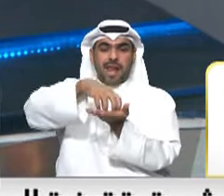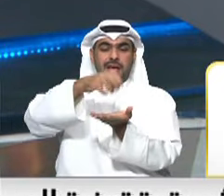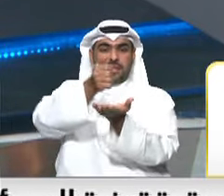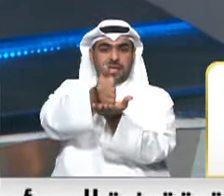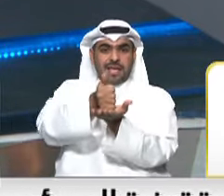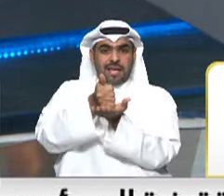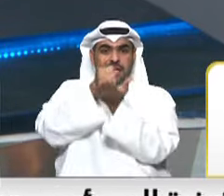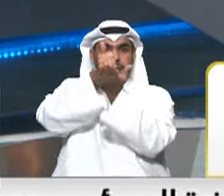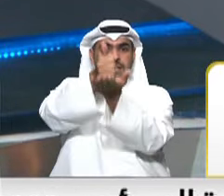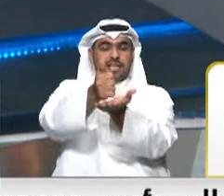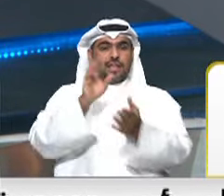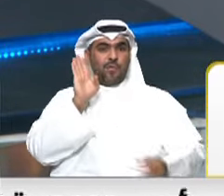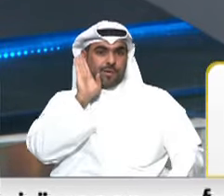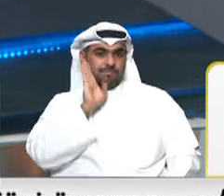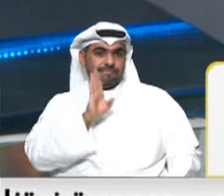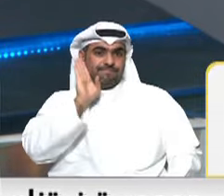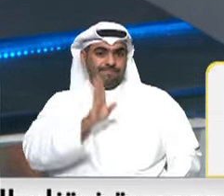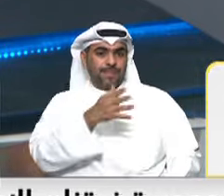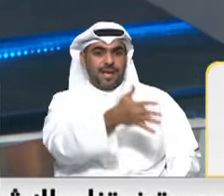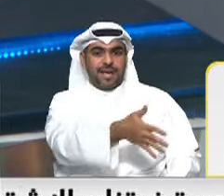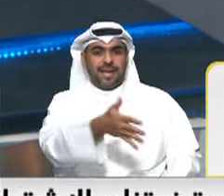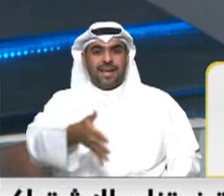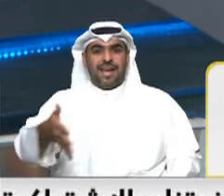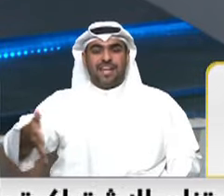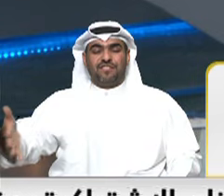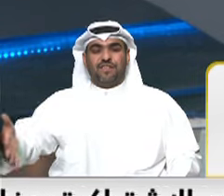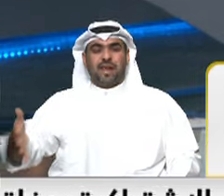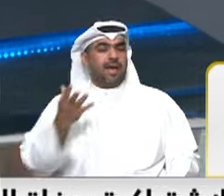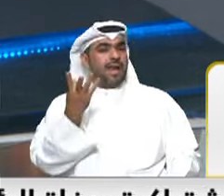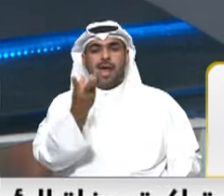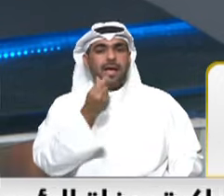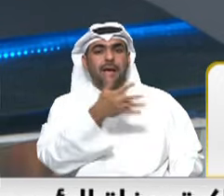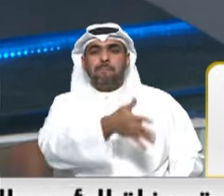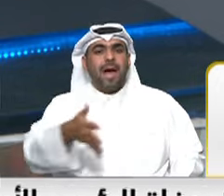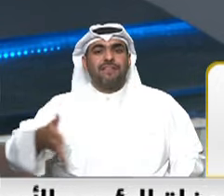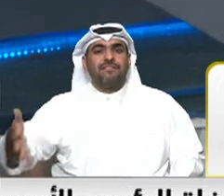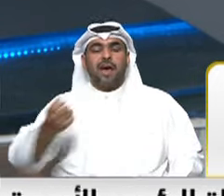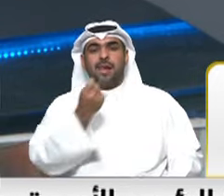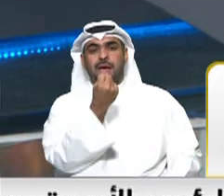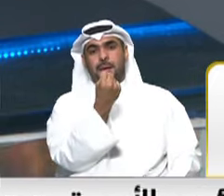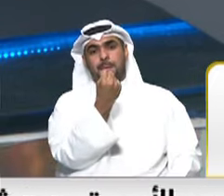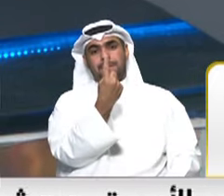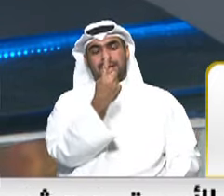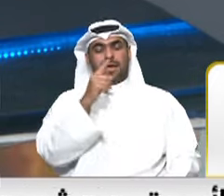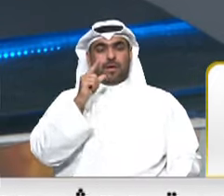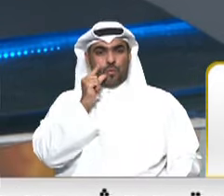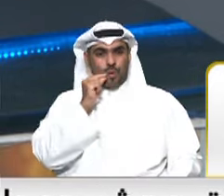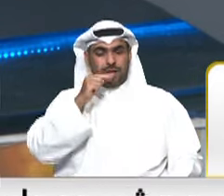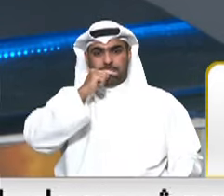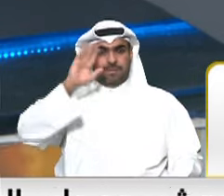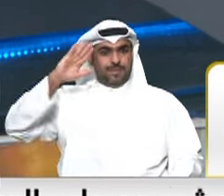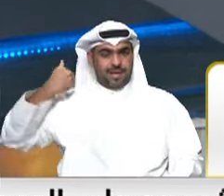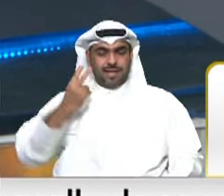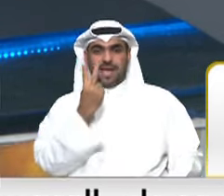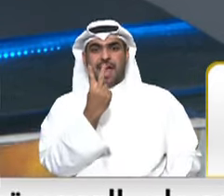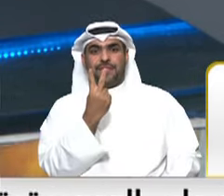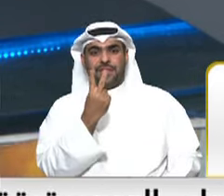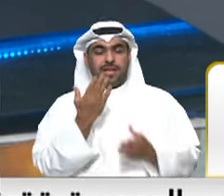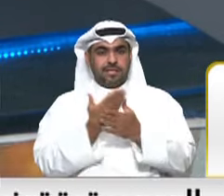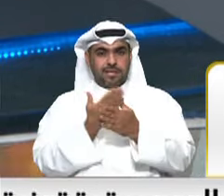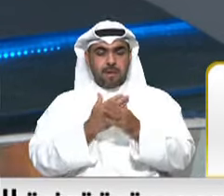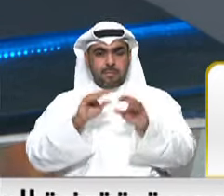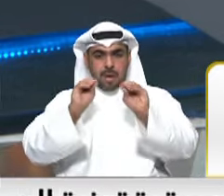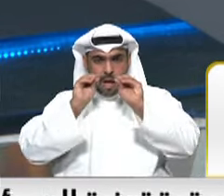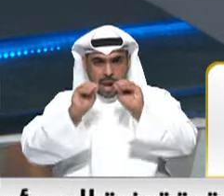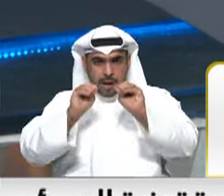وطفلة بمقر الجمعية، ويهدف إلى تعزيز حب العمل التطوعي في النشء وتنمية قدراتهم في